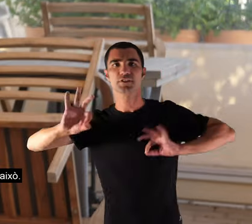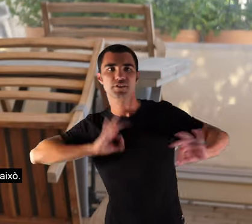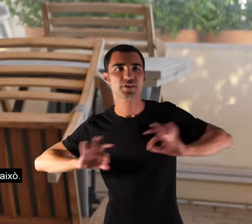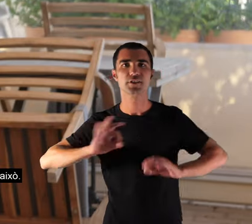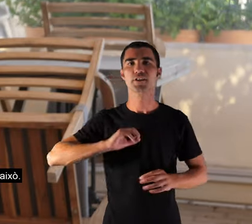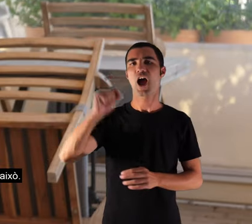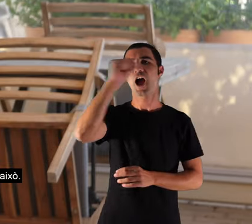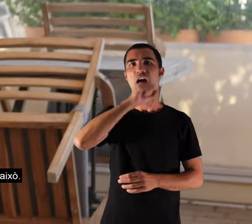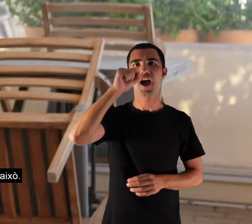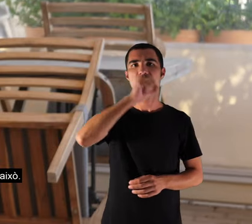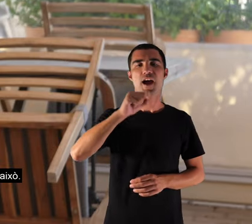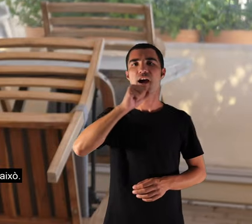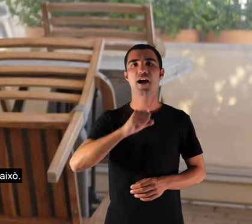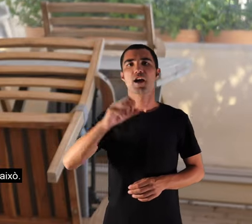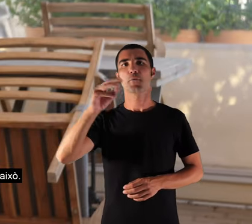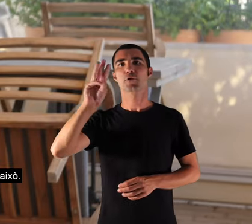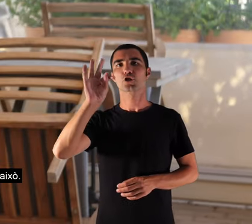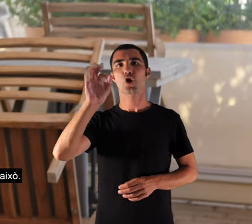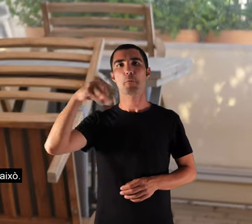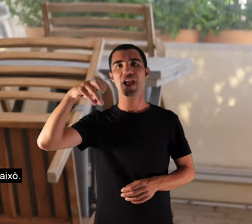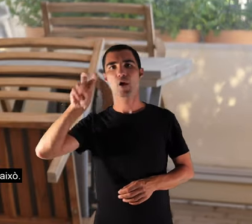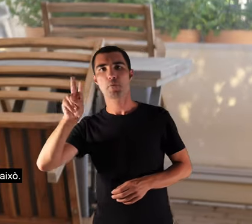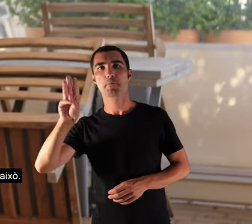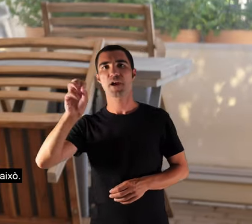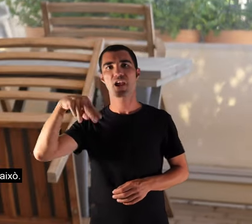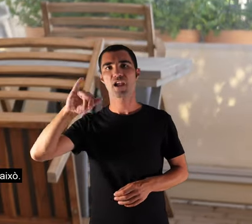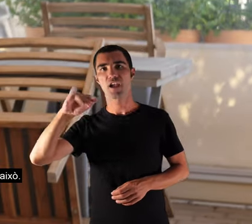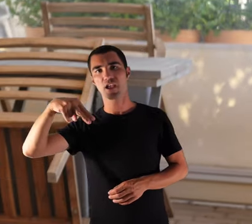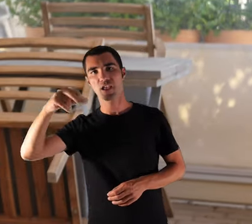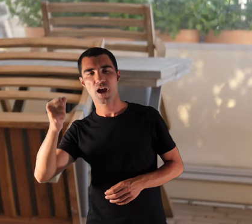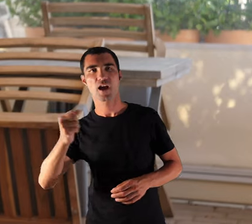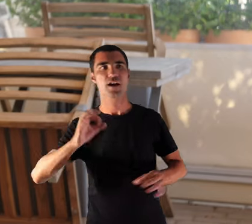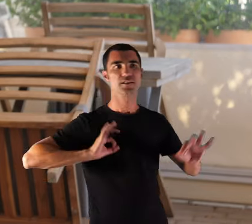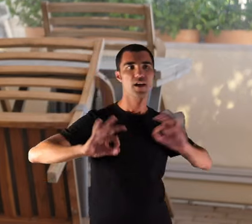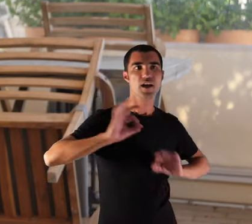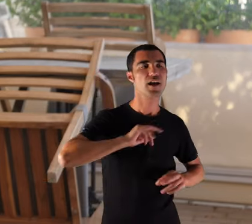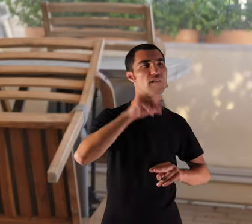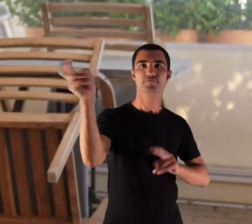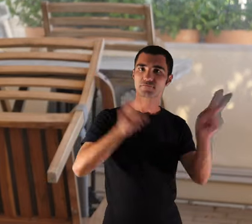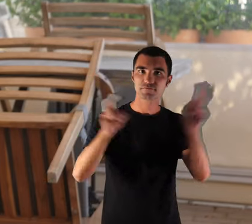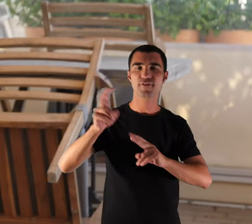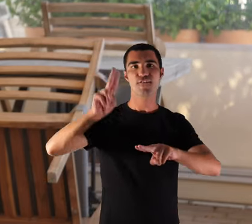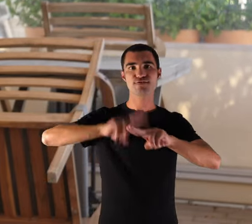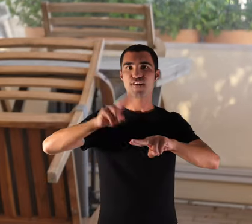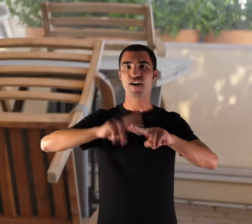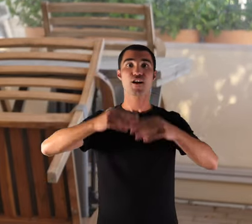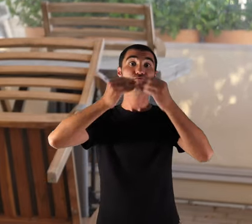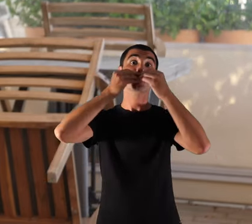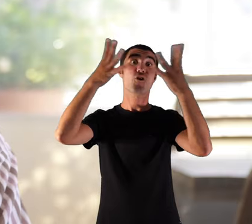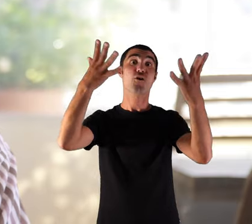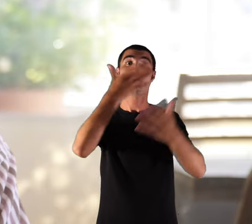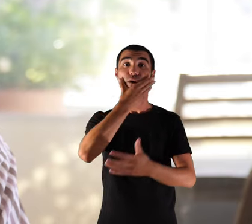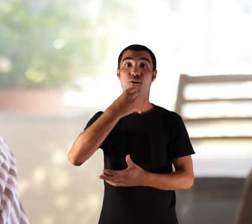Tomeu Penya, tot això. I feien totes aquestes festes. I feien unes festes molt, molt